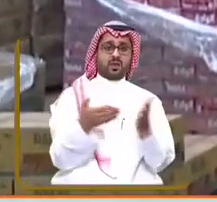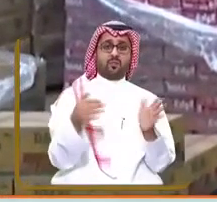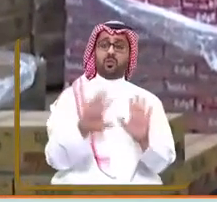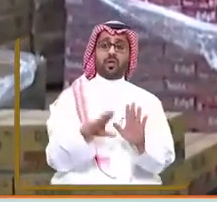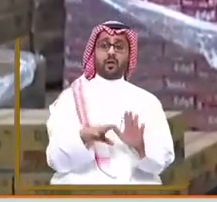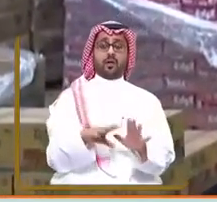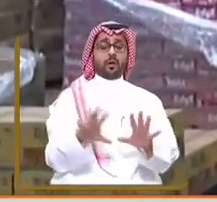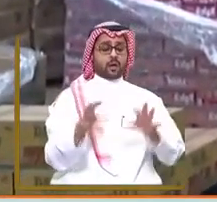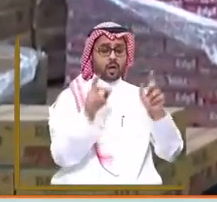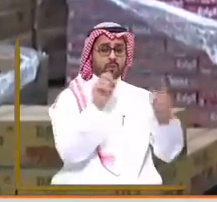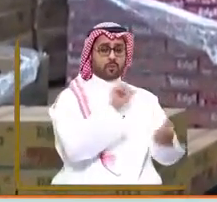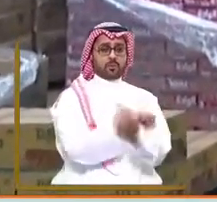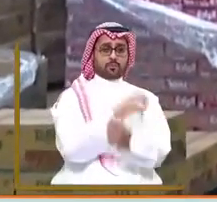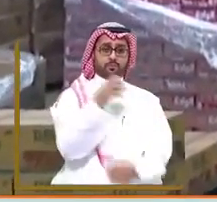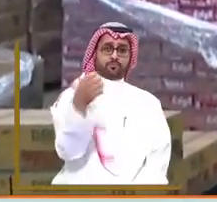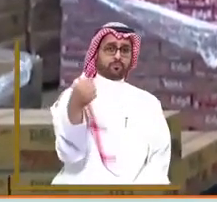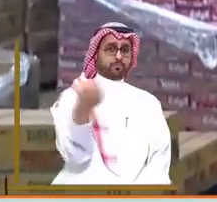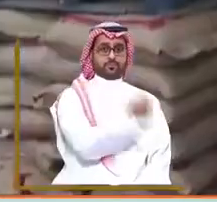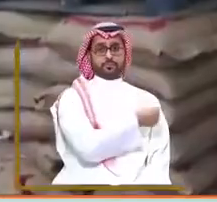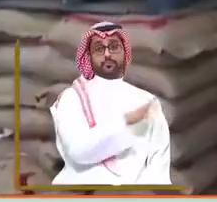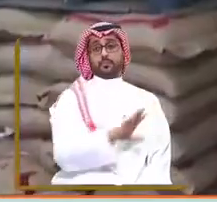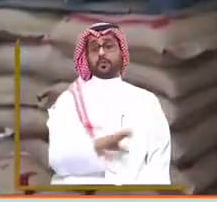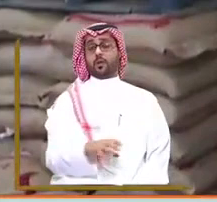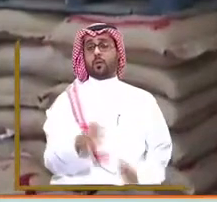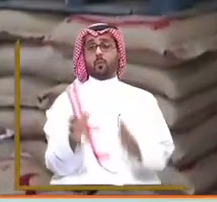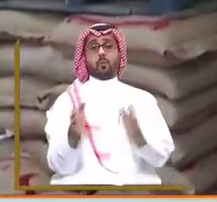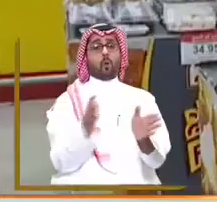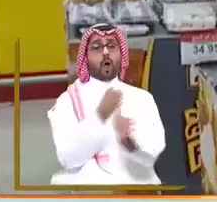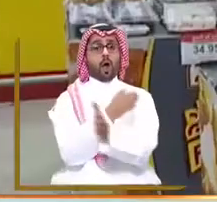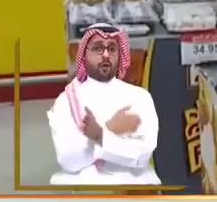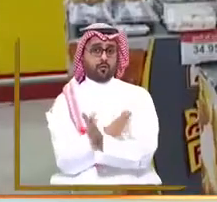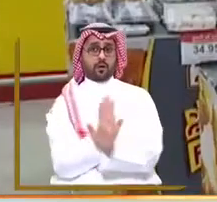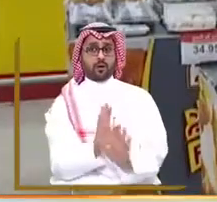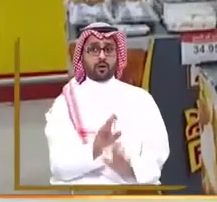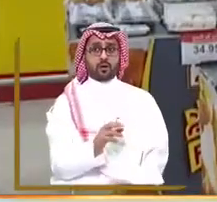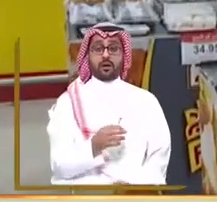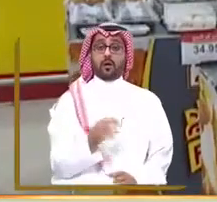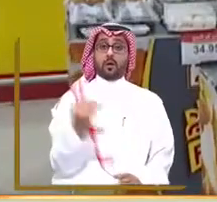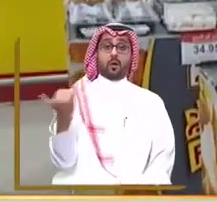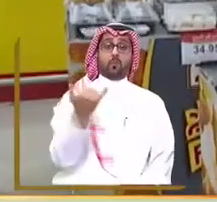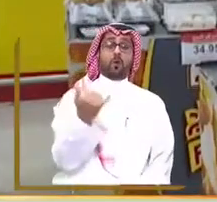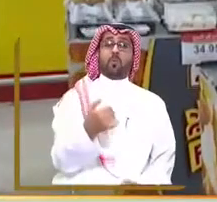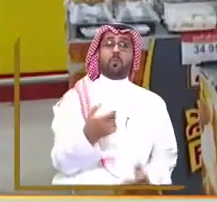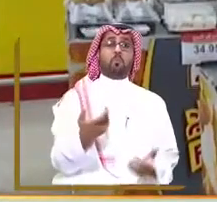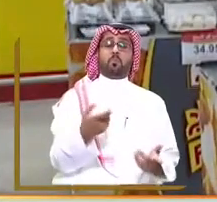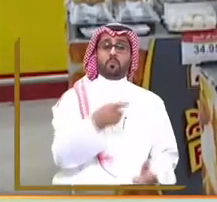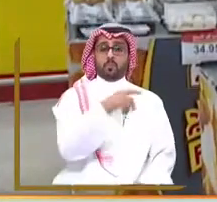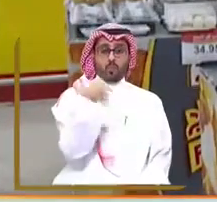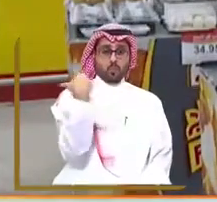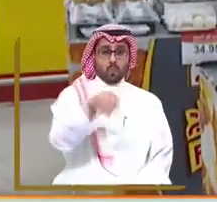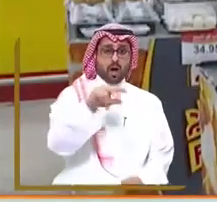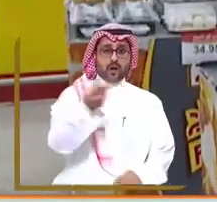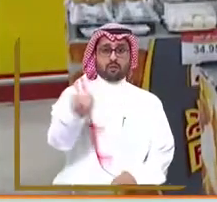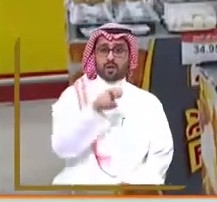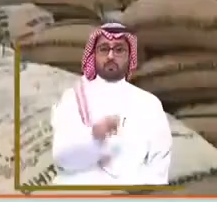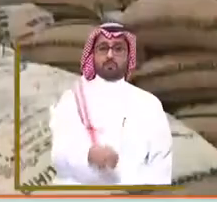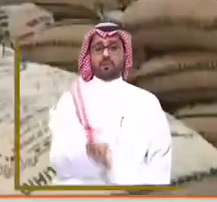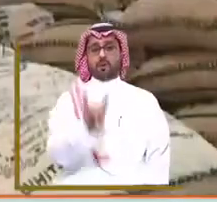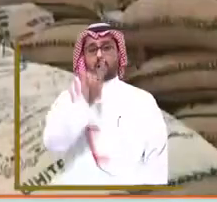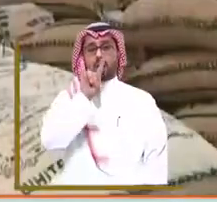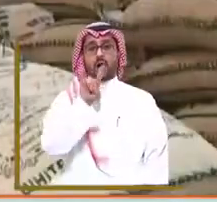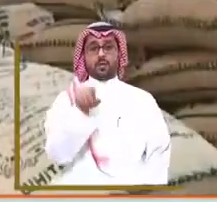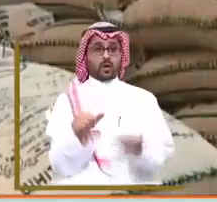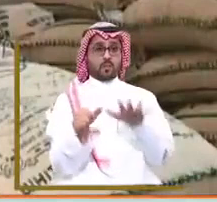لتطبيق العقوبات والأنظمة بحقهم. ووفقا لنظام الغذاء ولائحته التنفيذية، فإن عقوبة تلك المخالفات قد تصل